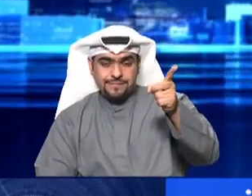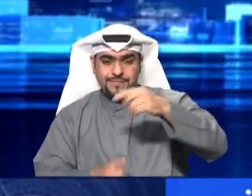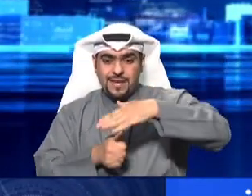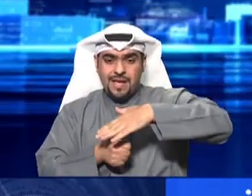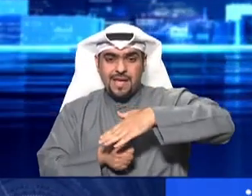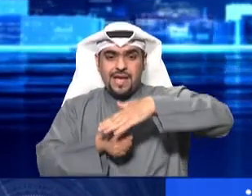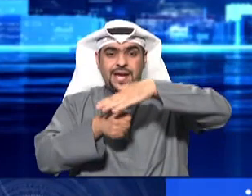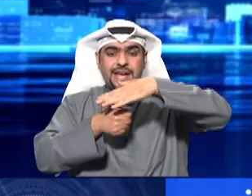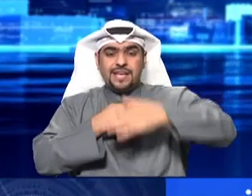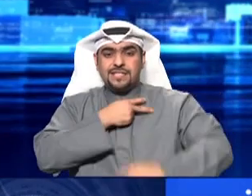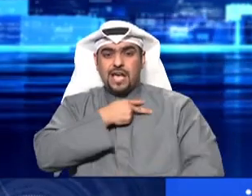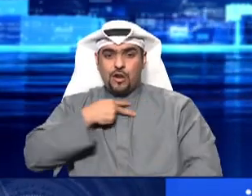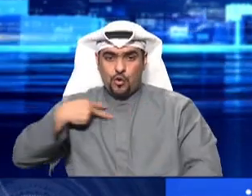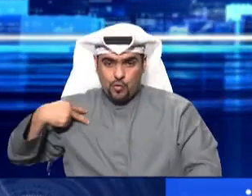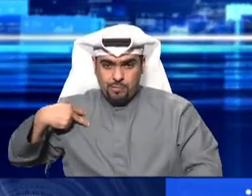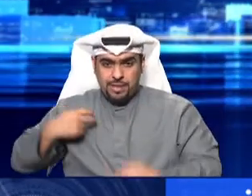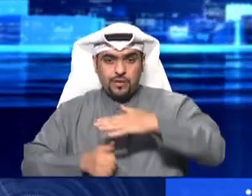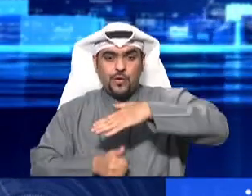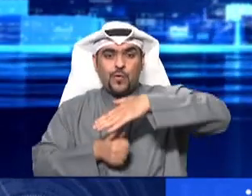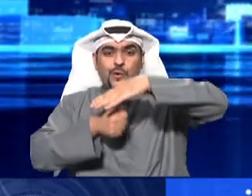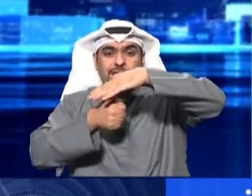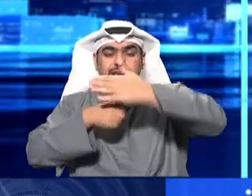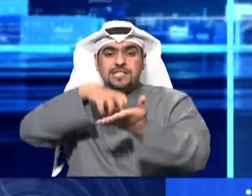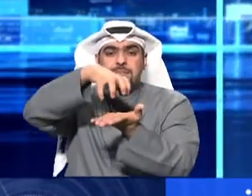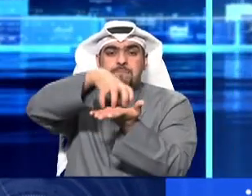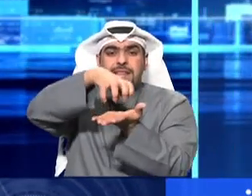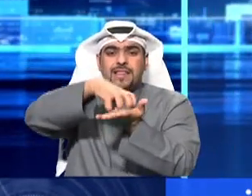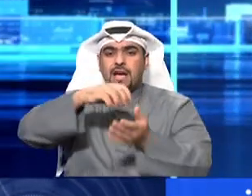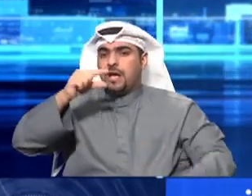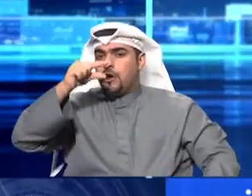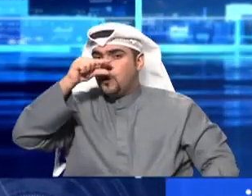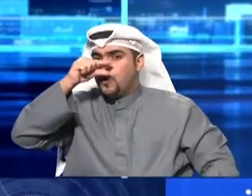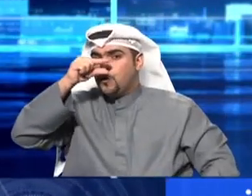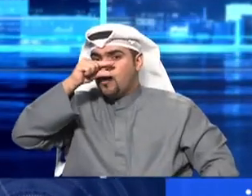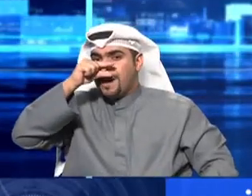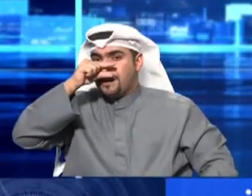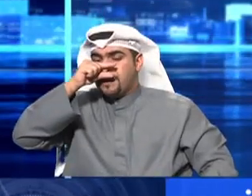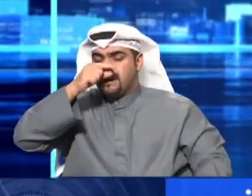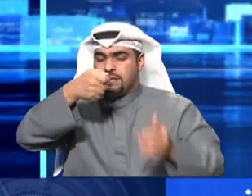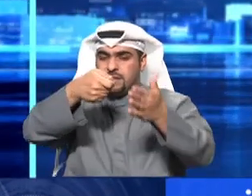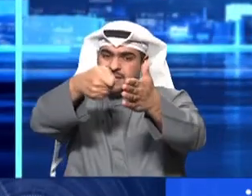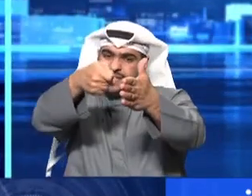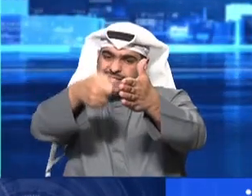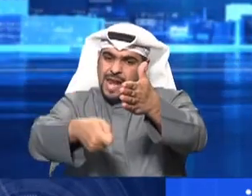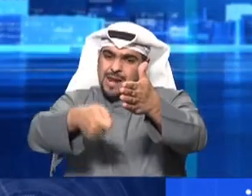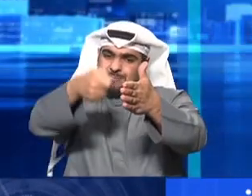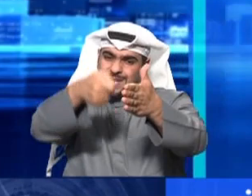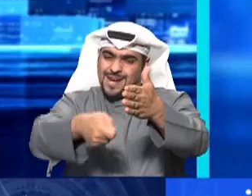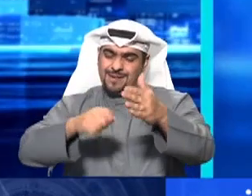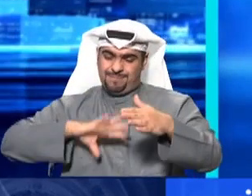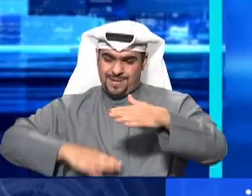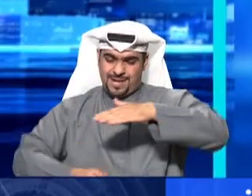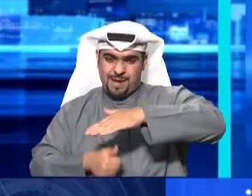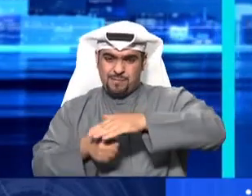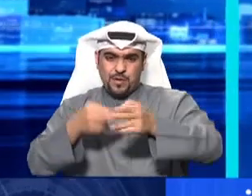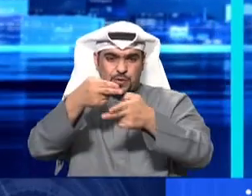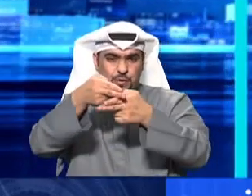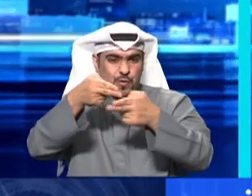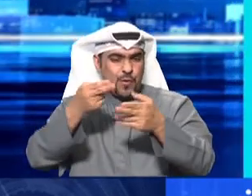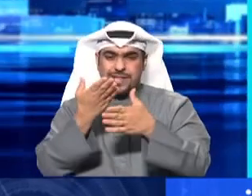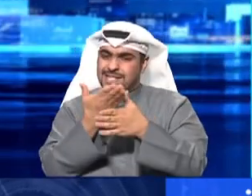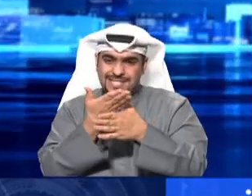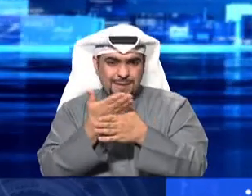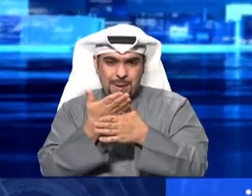الوزراء حاكم دبي، أعرب فيها عن خالص تعازيه لسموه بوفاة المغفور له بإذن الله تعالى